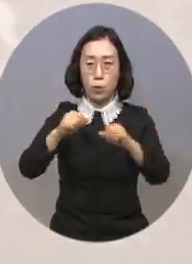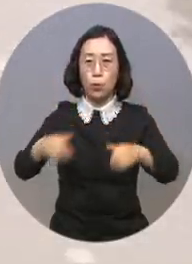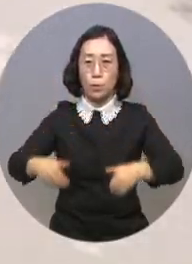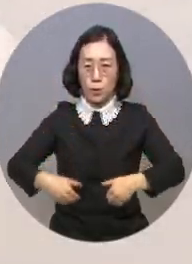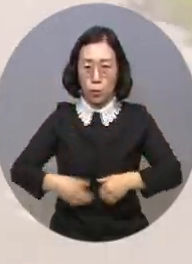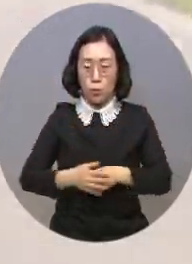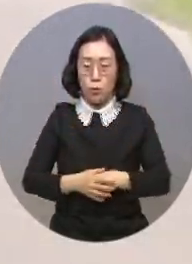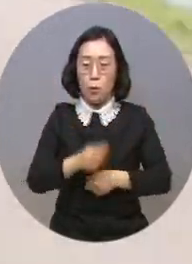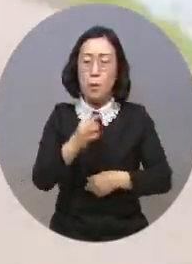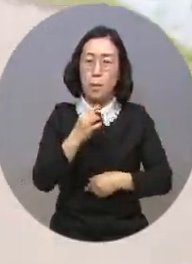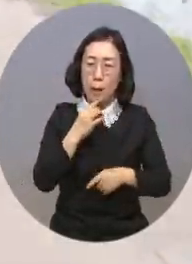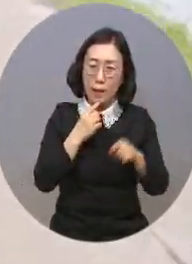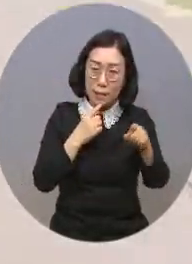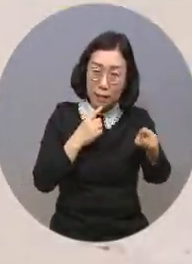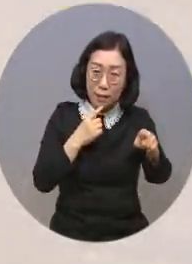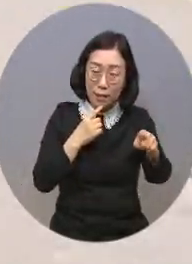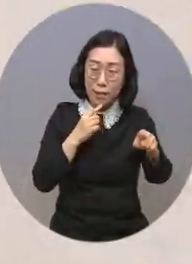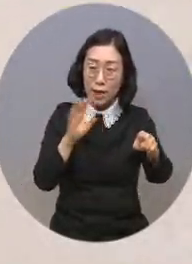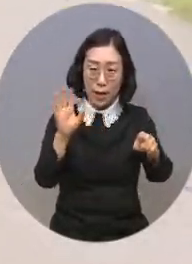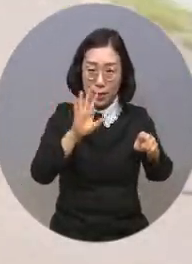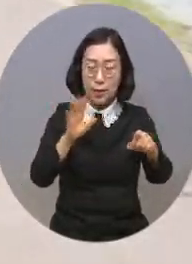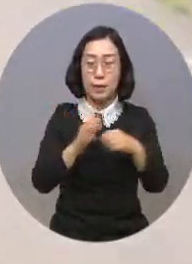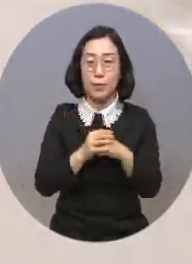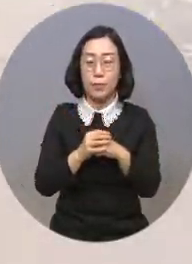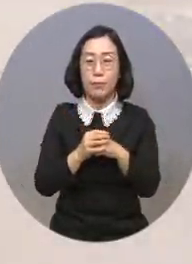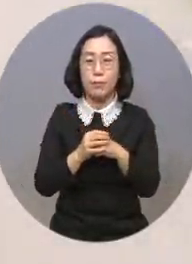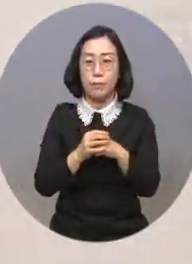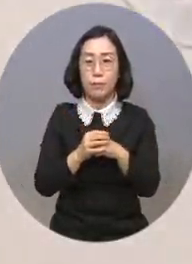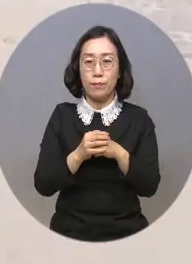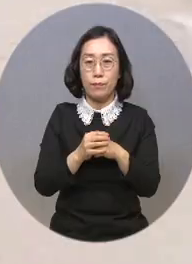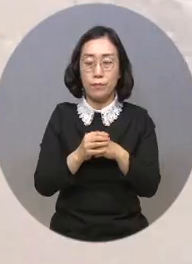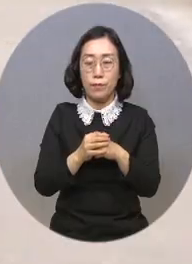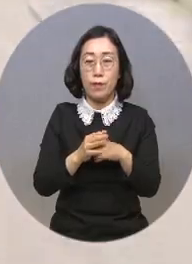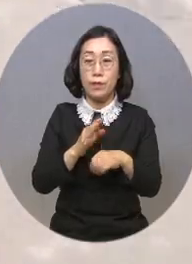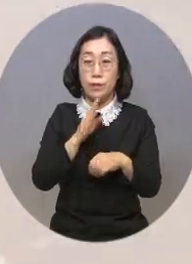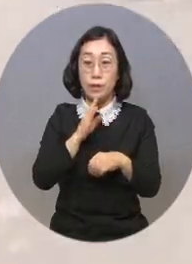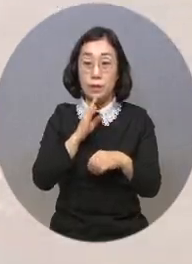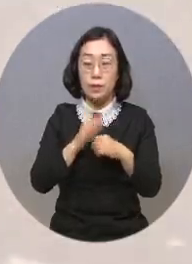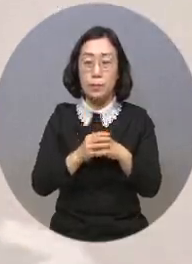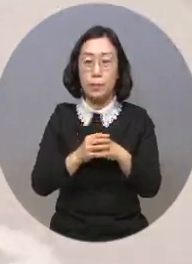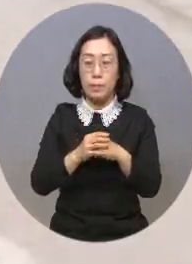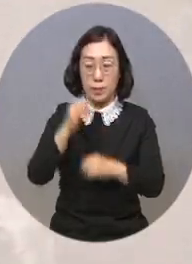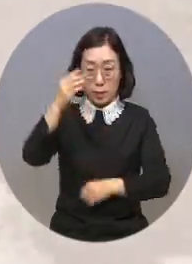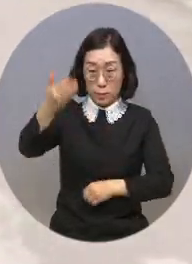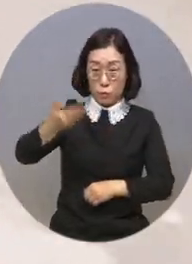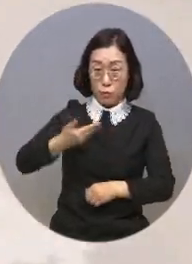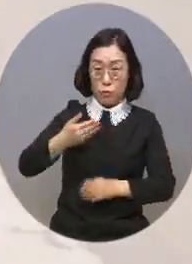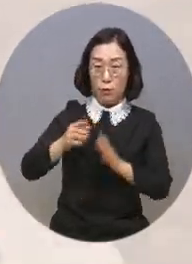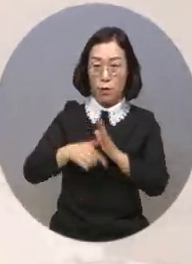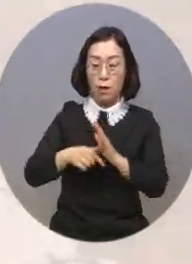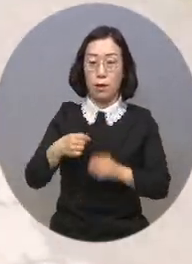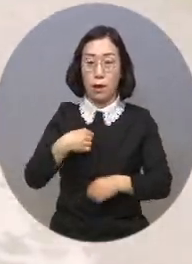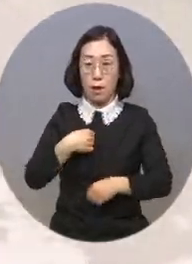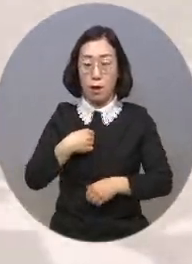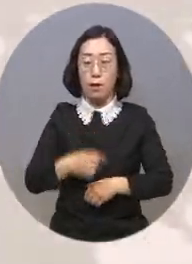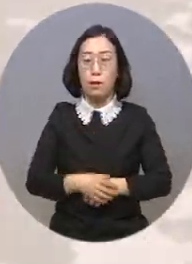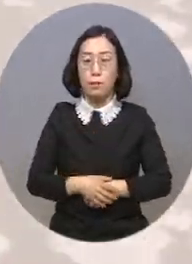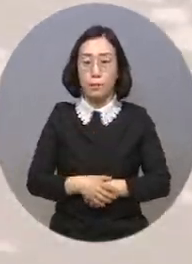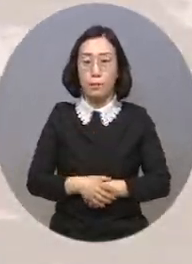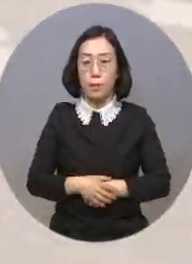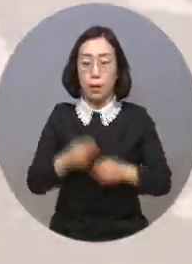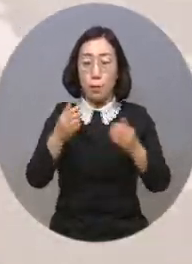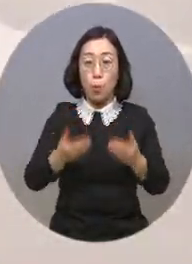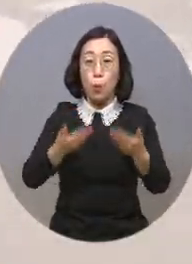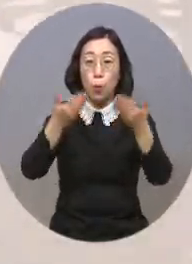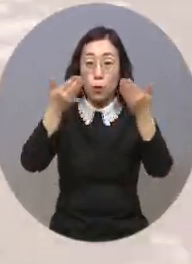정해놓고 이것만 할게는 봉사가 아니다라고 생각해요. 그래서 사실 그런 말을 질문할 때 제가 항상 그런 말을 하거든요.